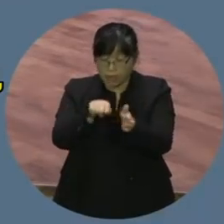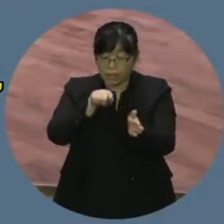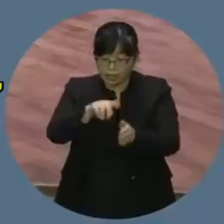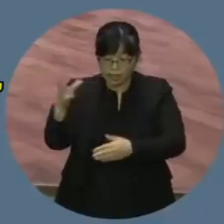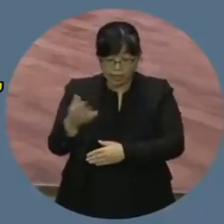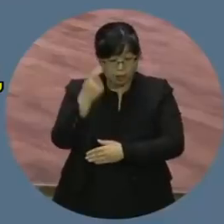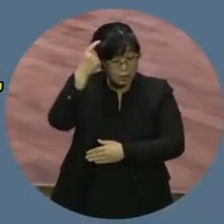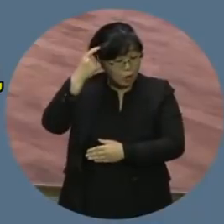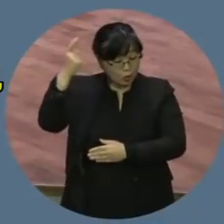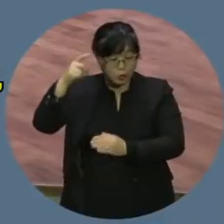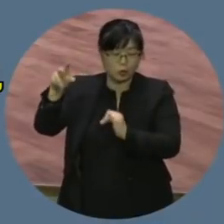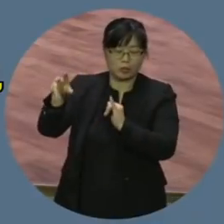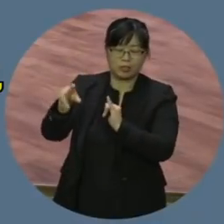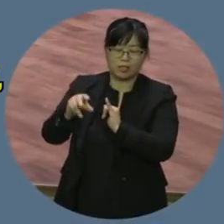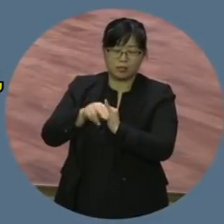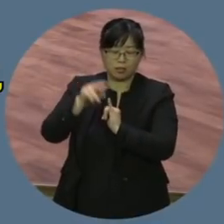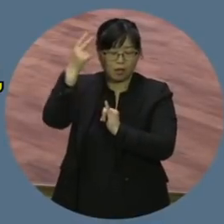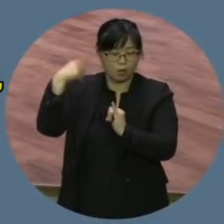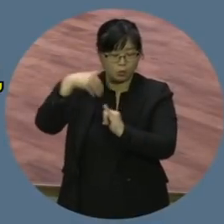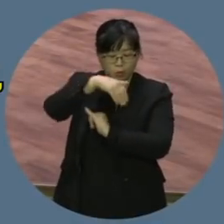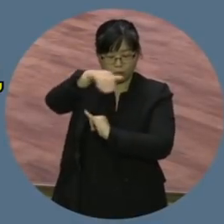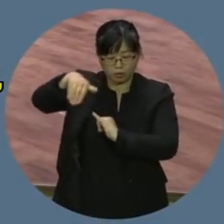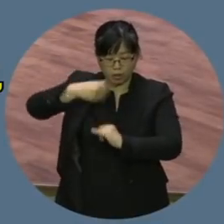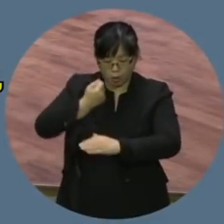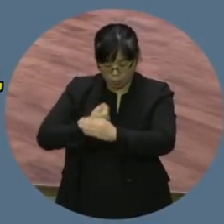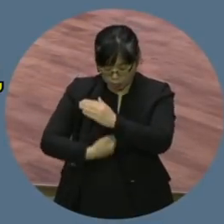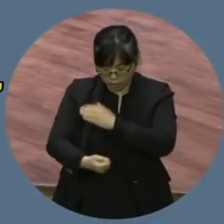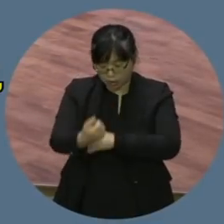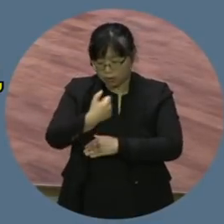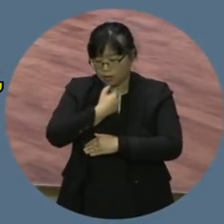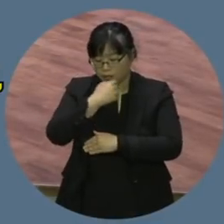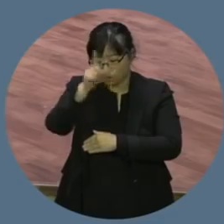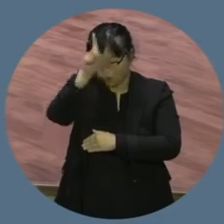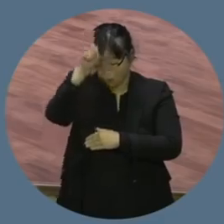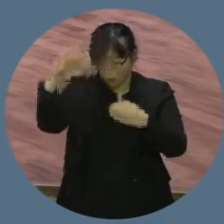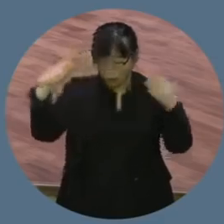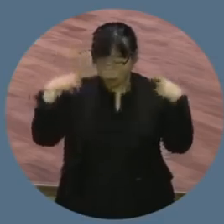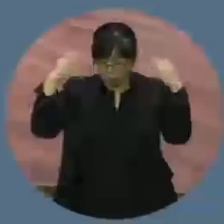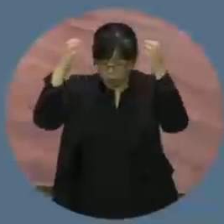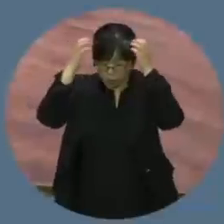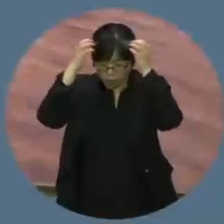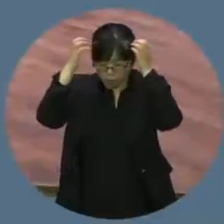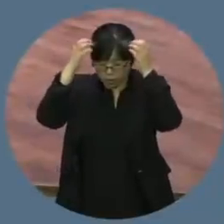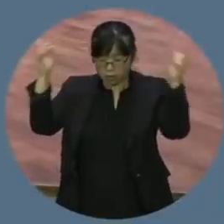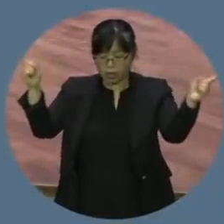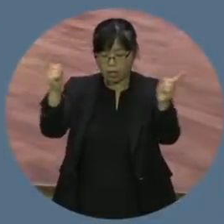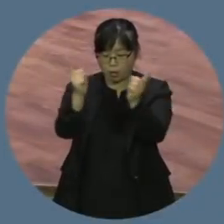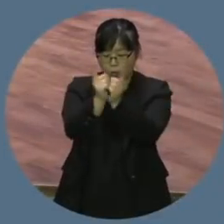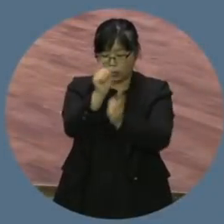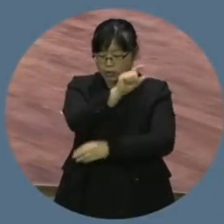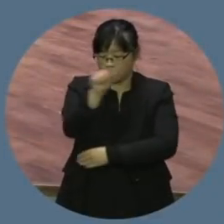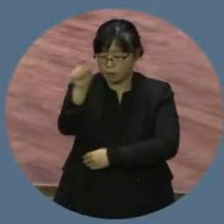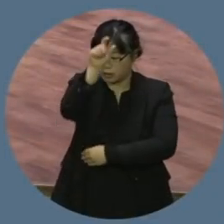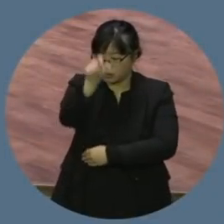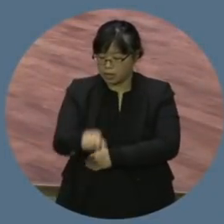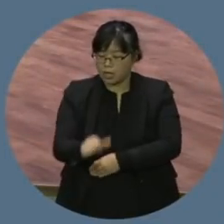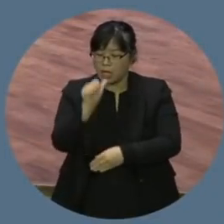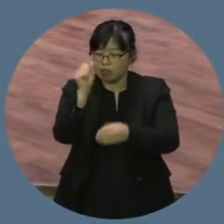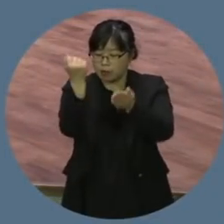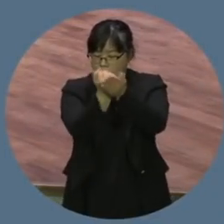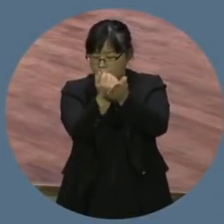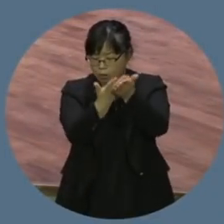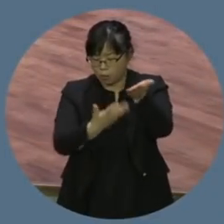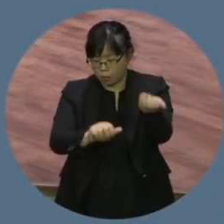믿사오니 이는 성령으로 잉태하사 동정녀 마리아에게 나시고 본디오 빌라도에게 고난을